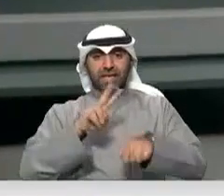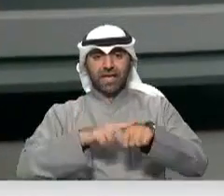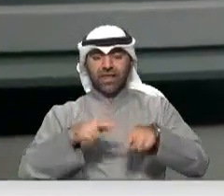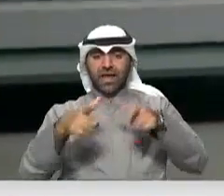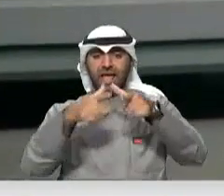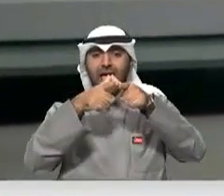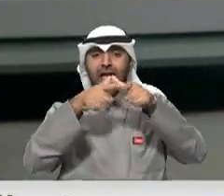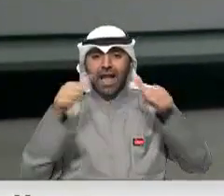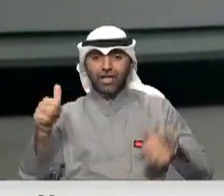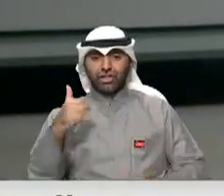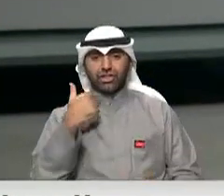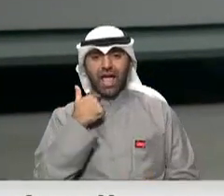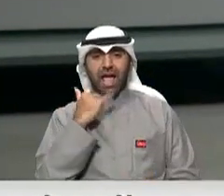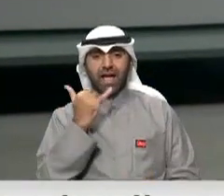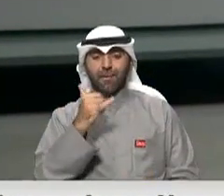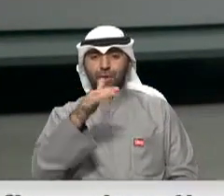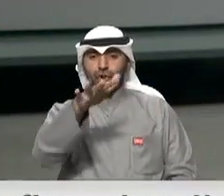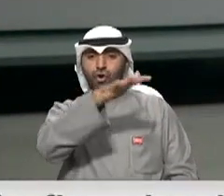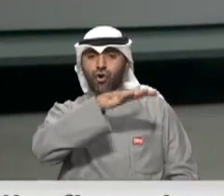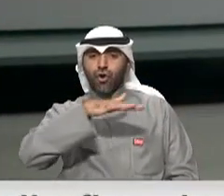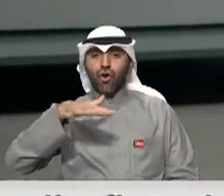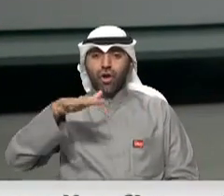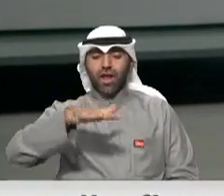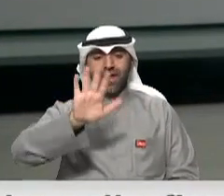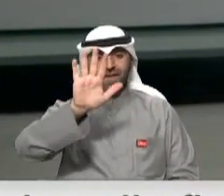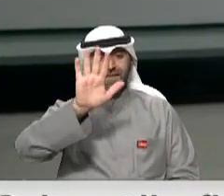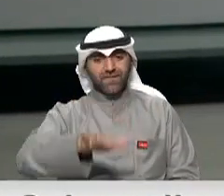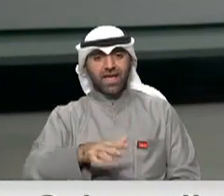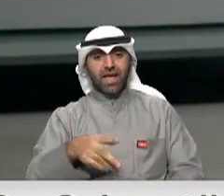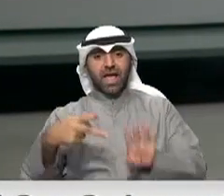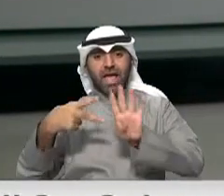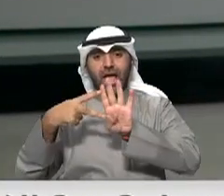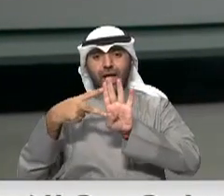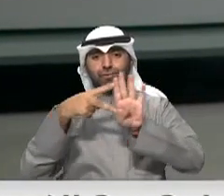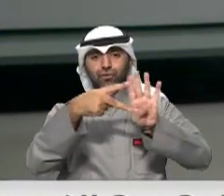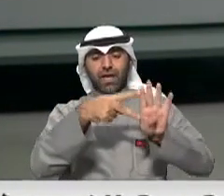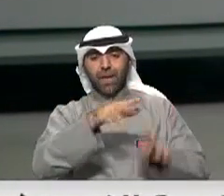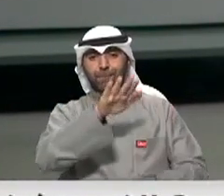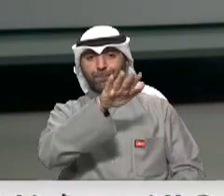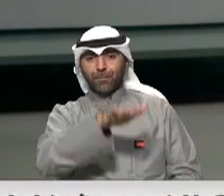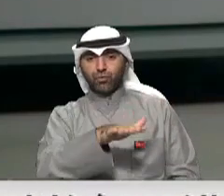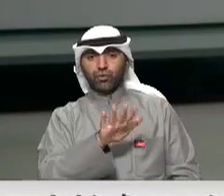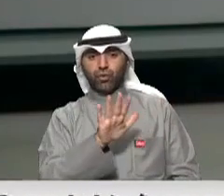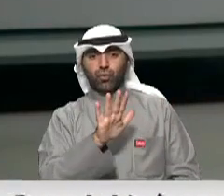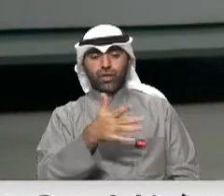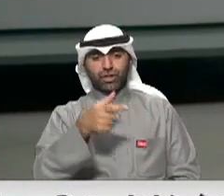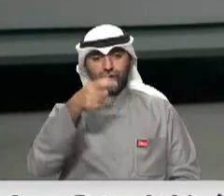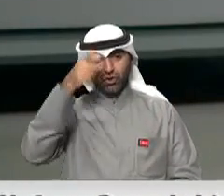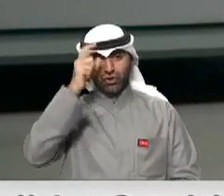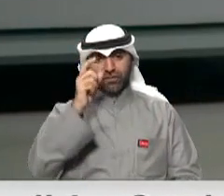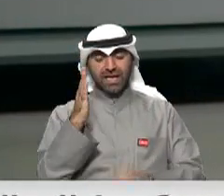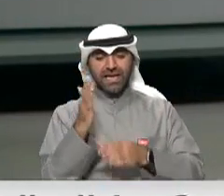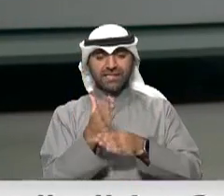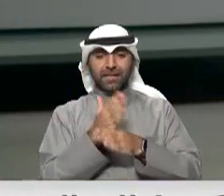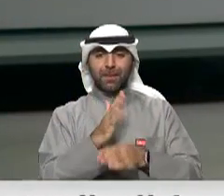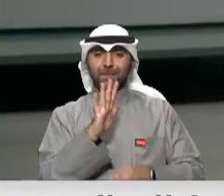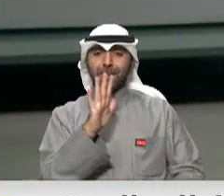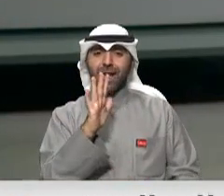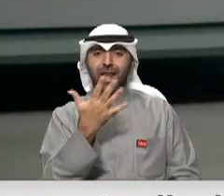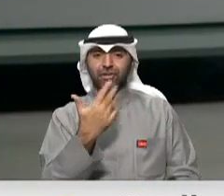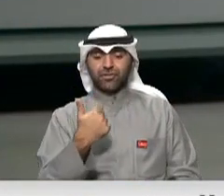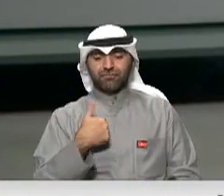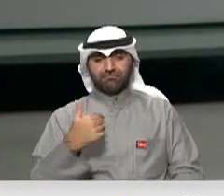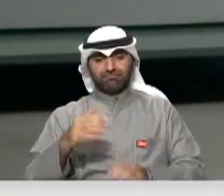قطر متواجدين، ما زلنا في جمهورية تركيا نقوم في الاجتماعات وأيضا أخذ المعلومات